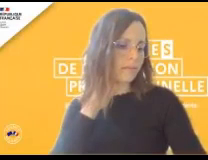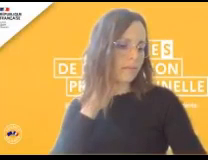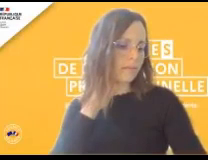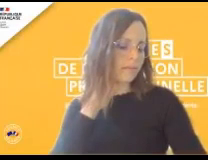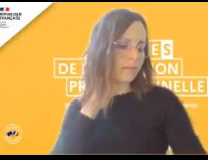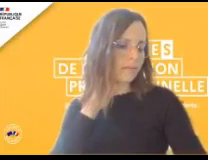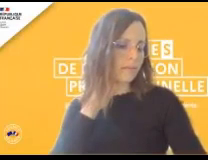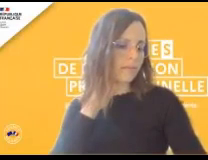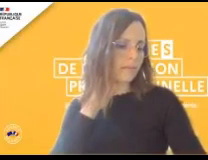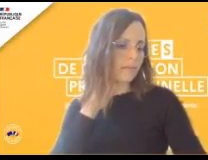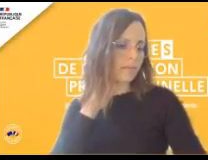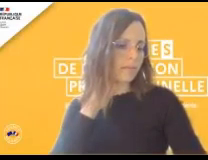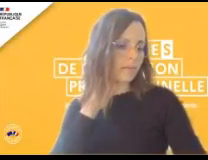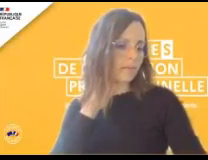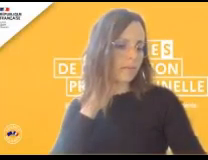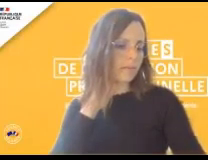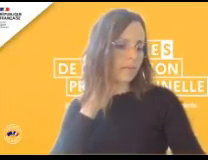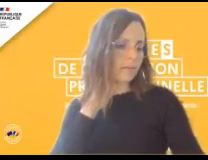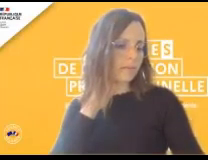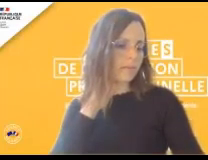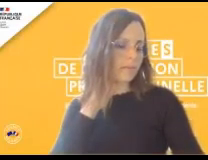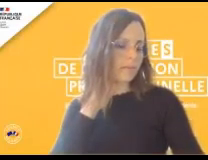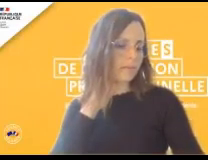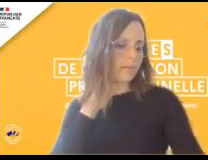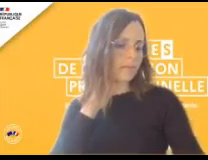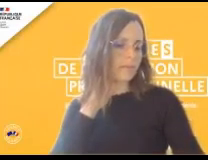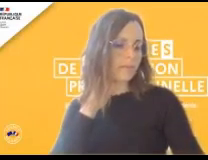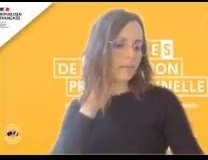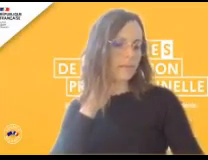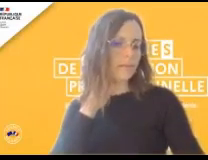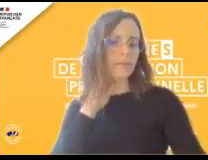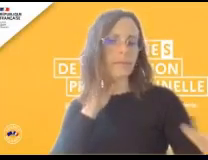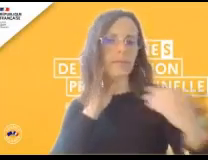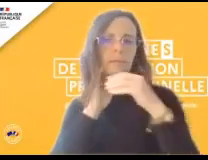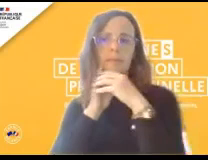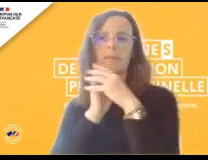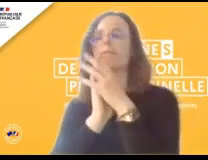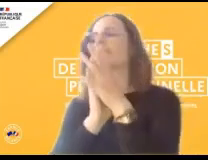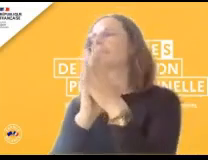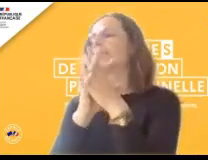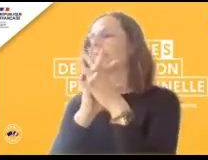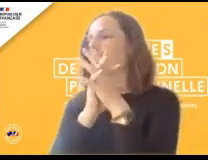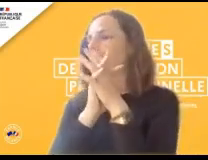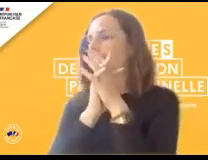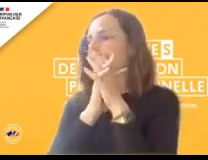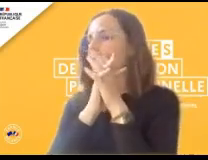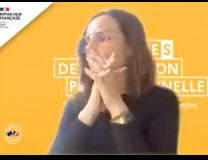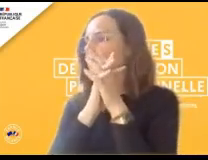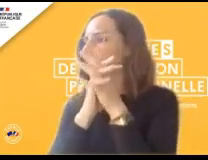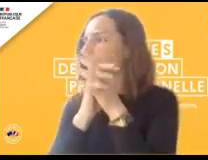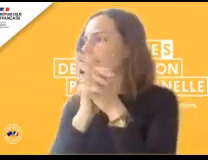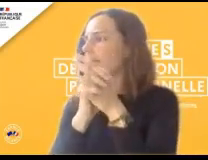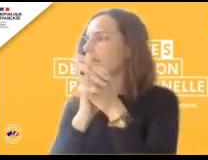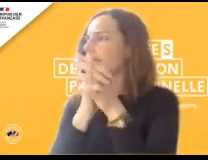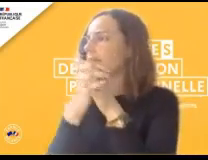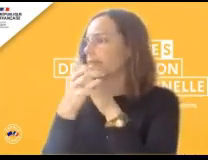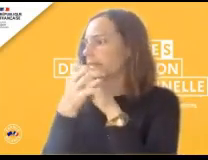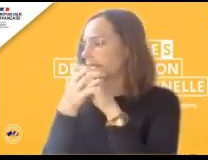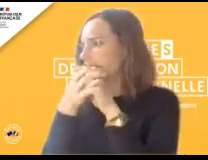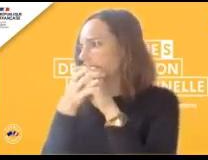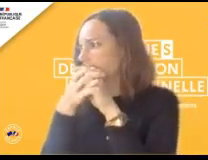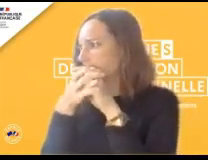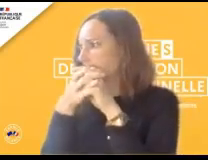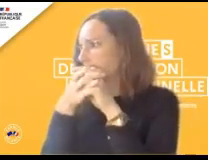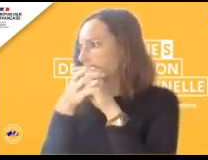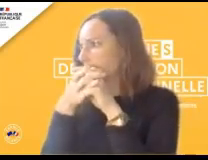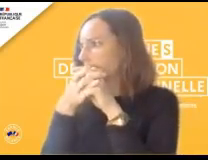à travailler sur des thématiques d'appui à la formalisation de projet, hein, formalisation de projet de reconversion, formalisation